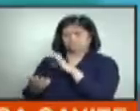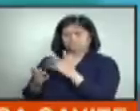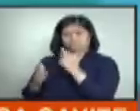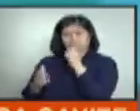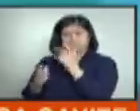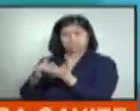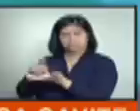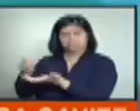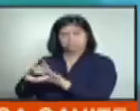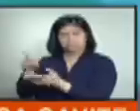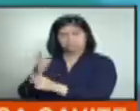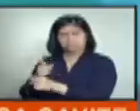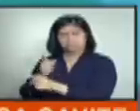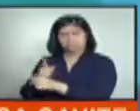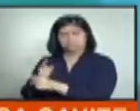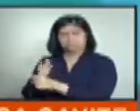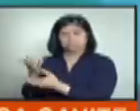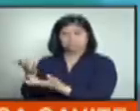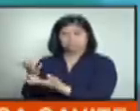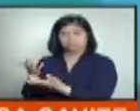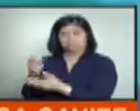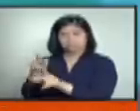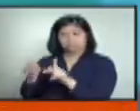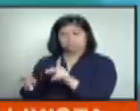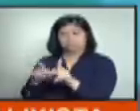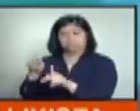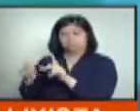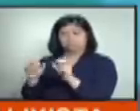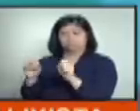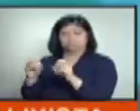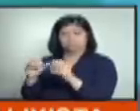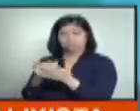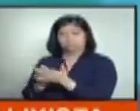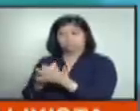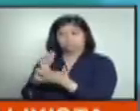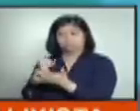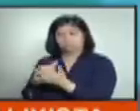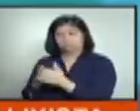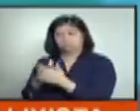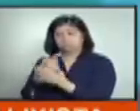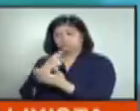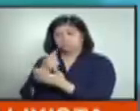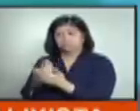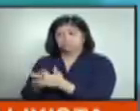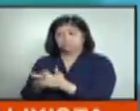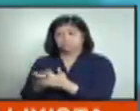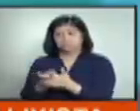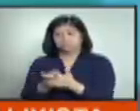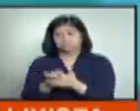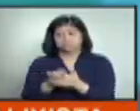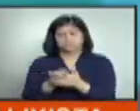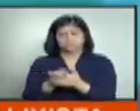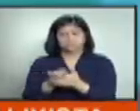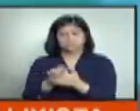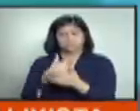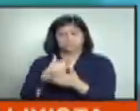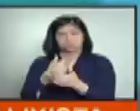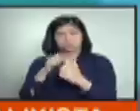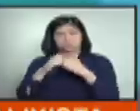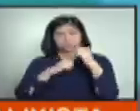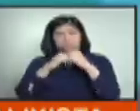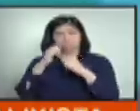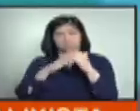hindi nababayaran yung tama ng taan ito, yung taon niya. Kaya gano'n. Kasi ang, yun nga, sabi sa akin nga nung engineer ko doon